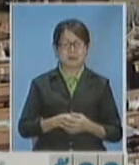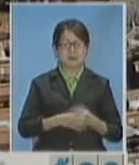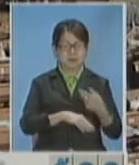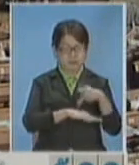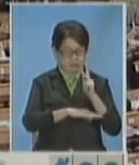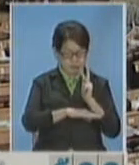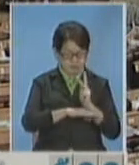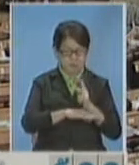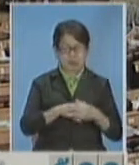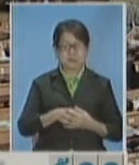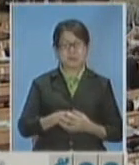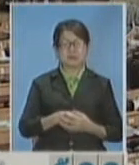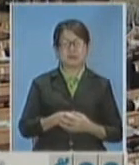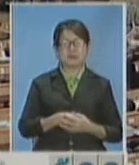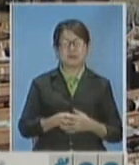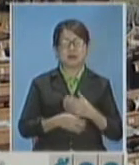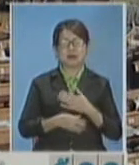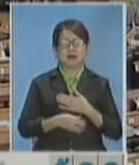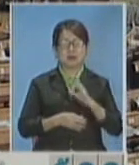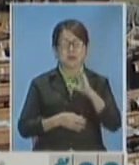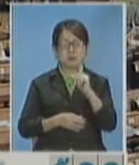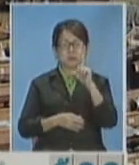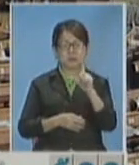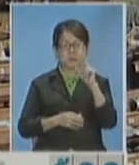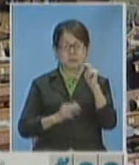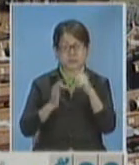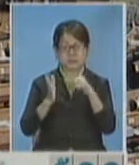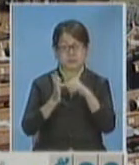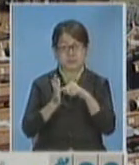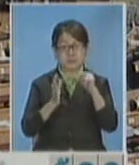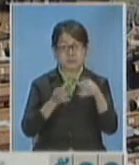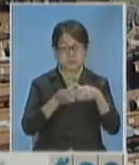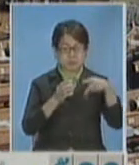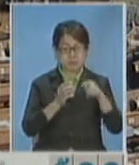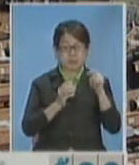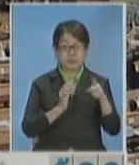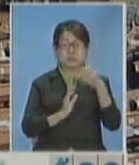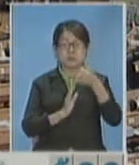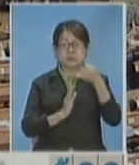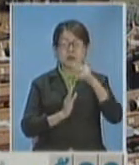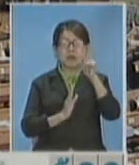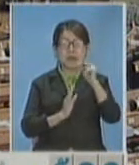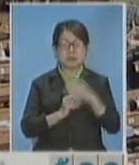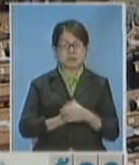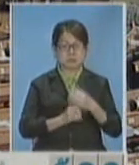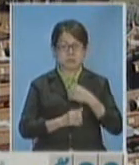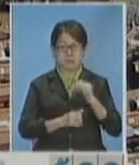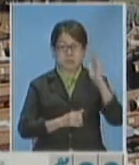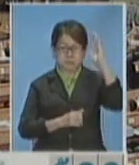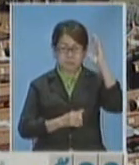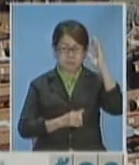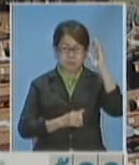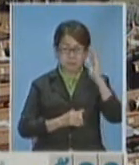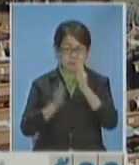ท่านประธานที่เคารพกระผมชนน่านศรีแก้วเพื่อไทยจังหวัดน่านขออนุญาตประท้วงนะครับแล้วก็ใช้สิทธิพาด